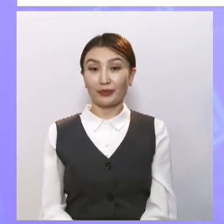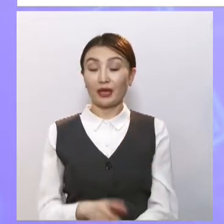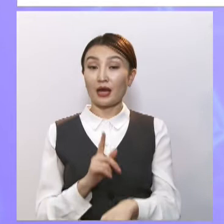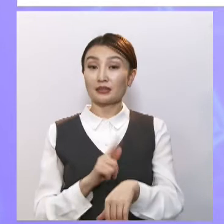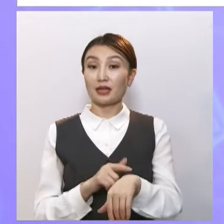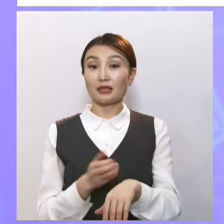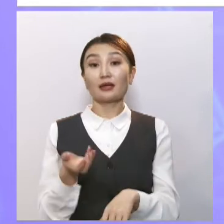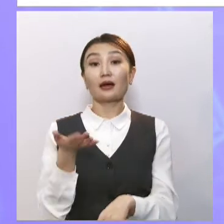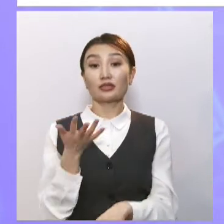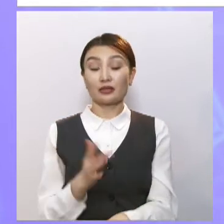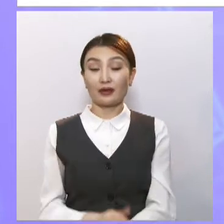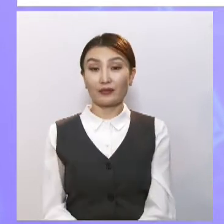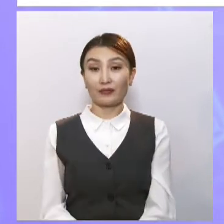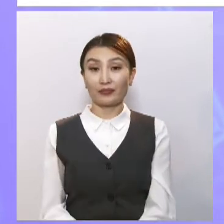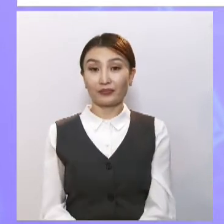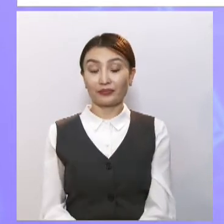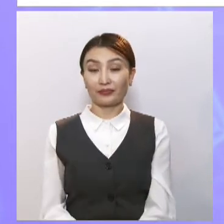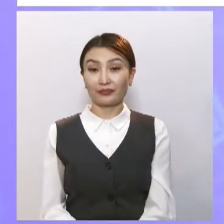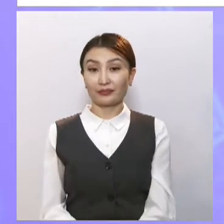Саат канчада?